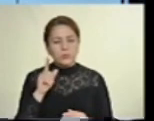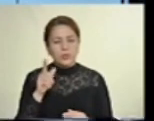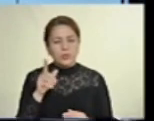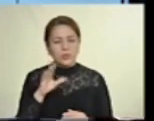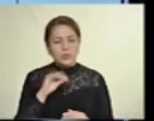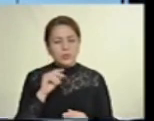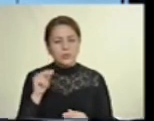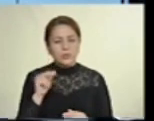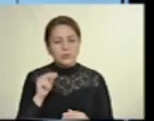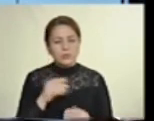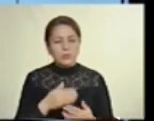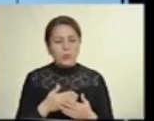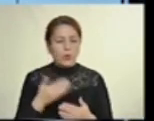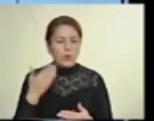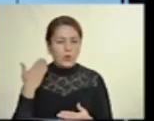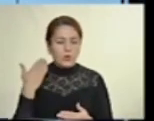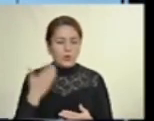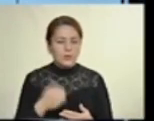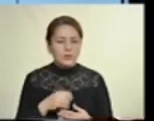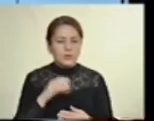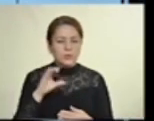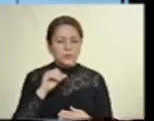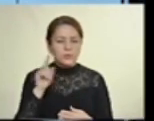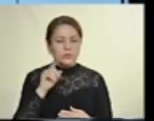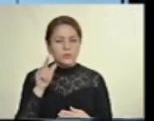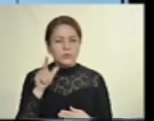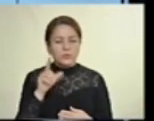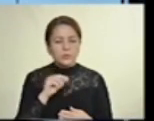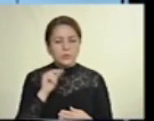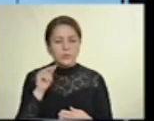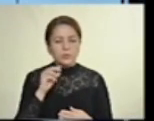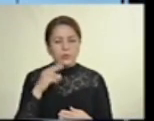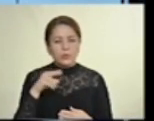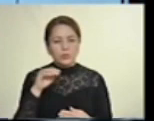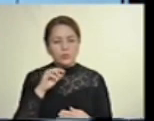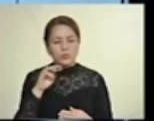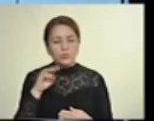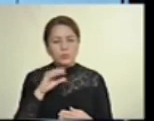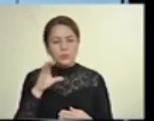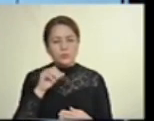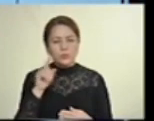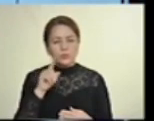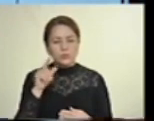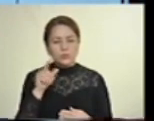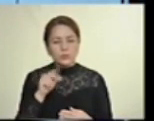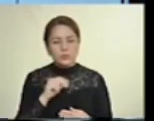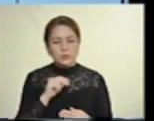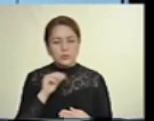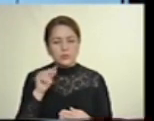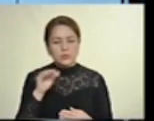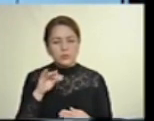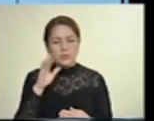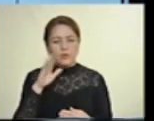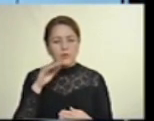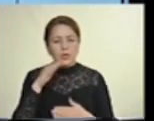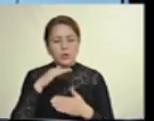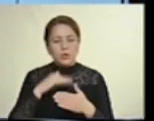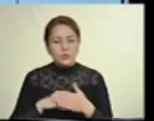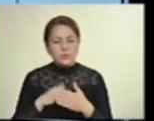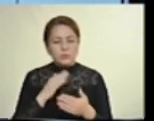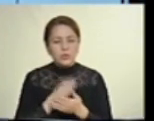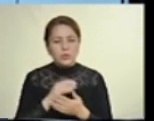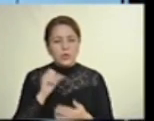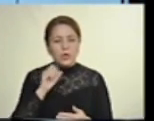orqa suzgichini, mana dum suzgichini va dum suzgichining ostida joylashgan